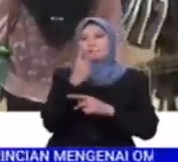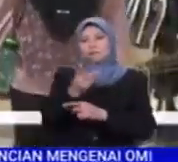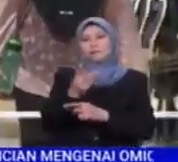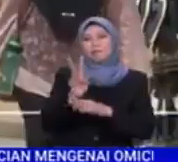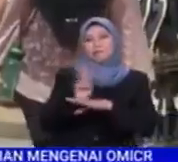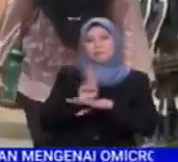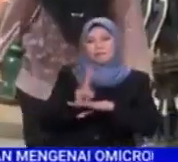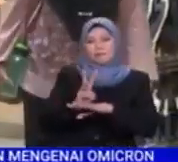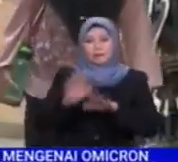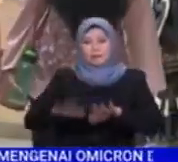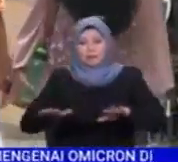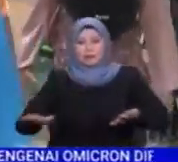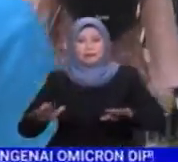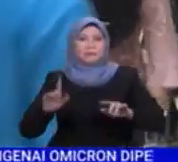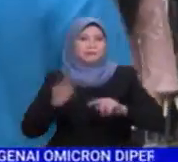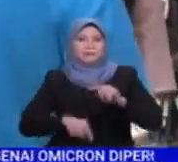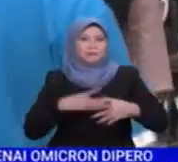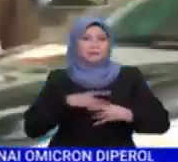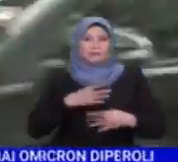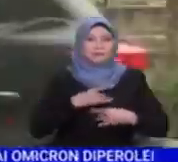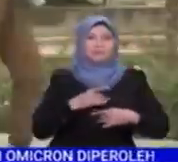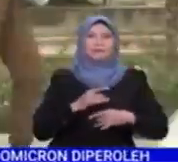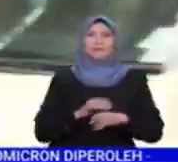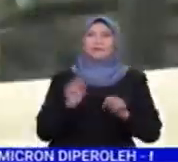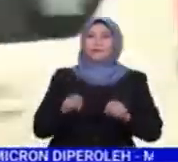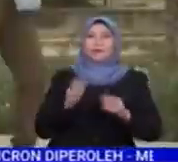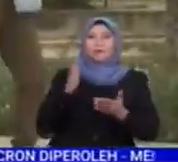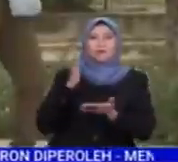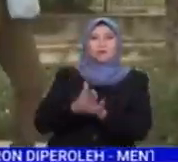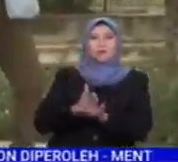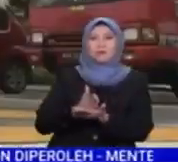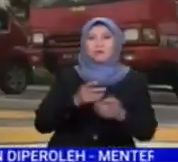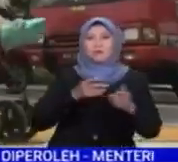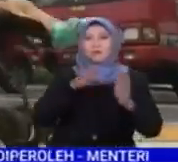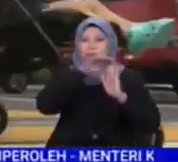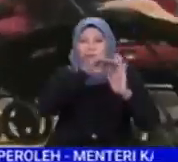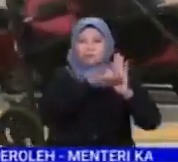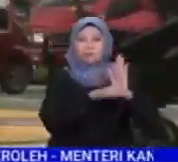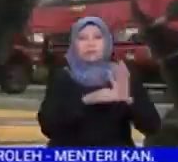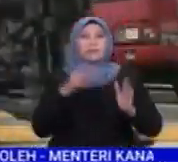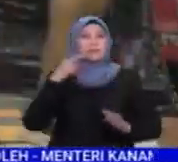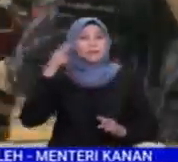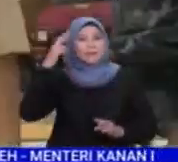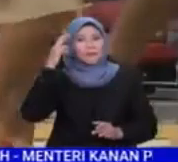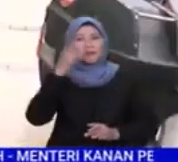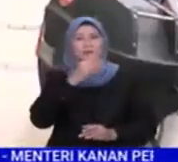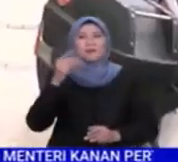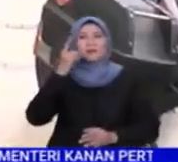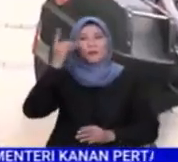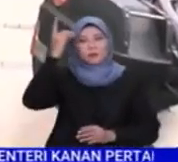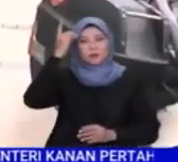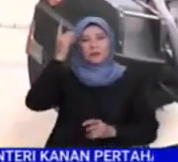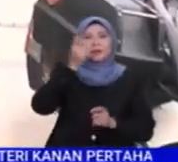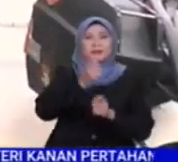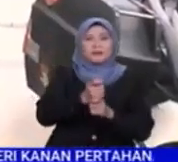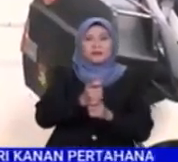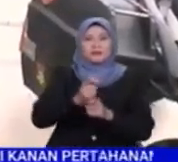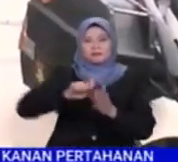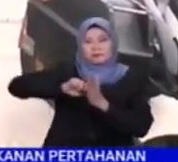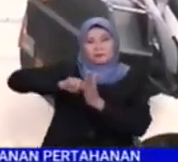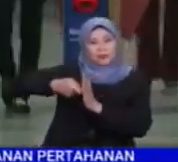tersebut oleh anak-anak ia termasuk menyekat kandungan dalam kategori remaja dan dewasa dengan John